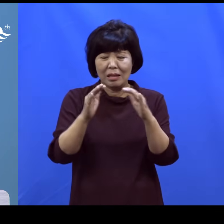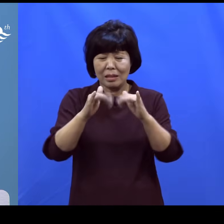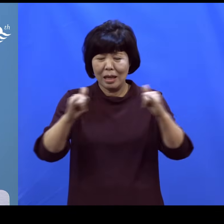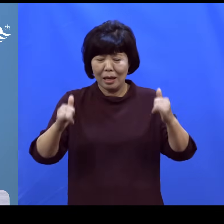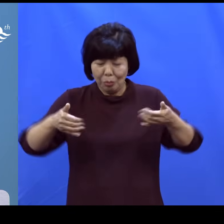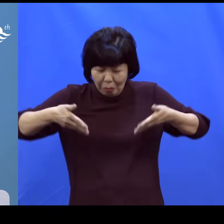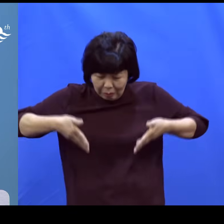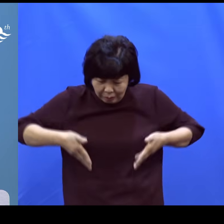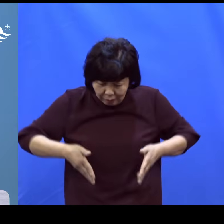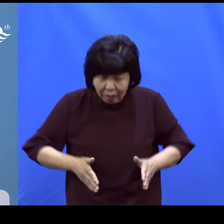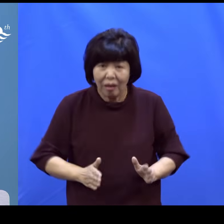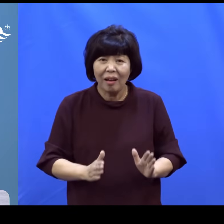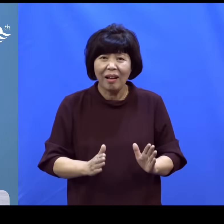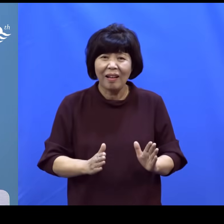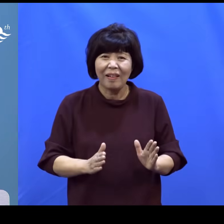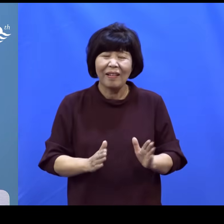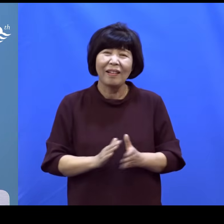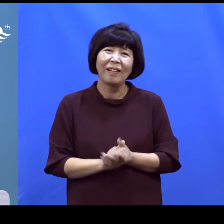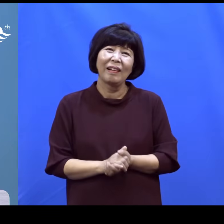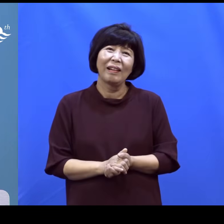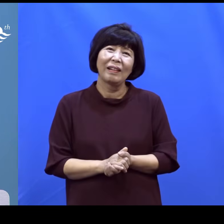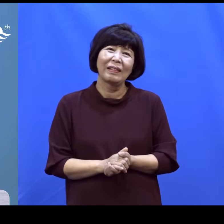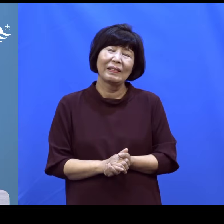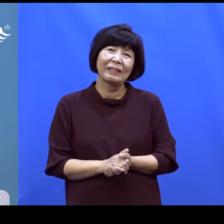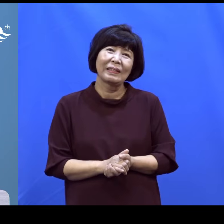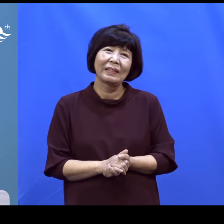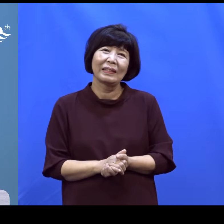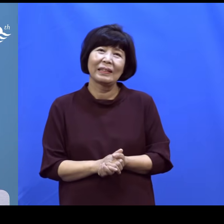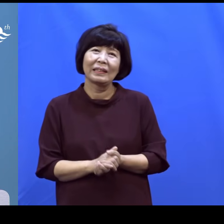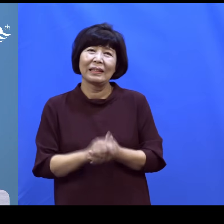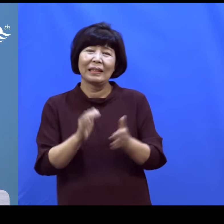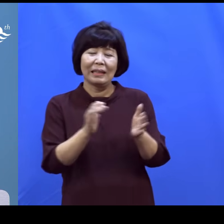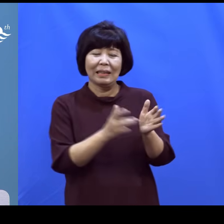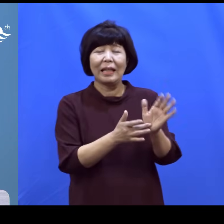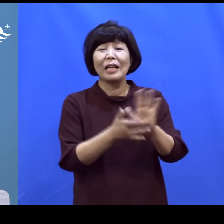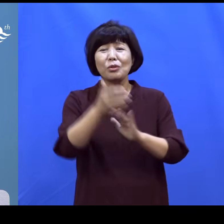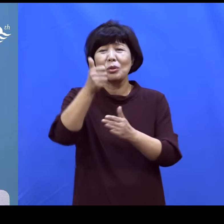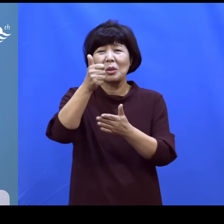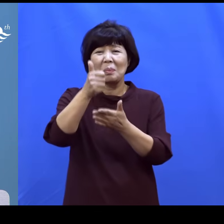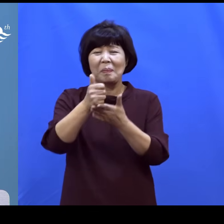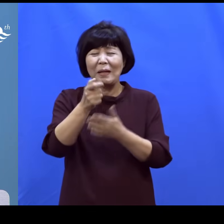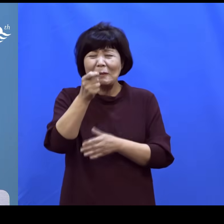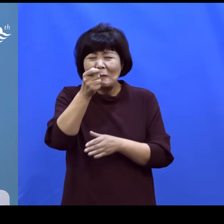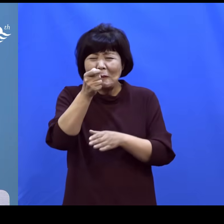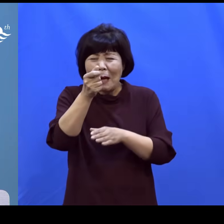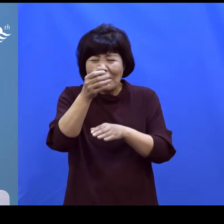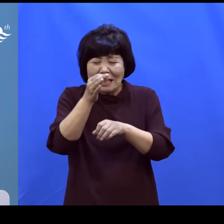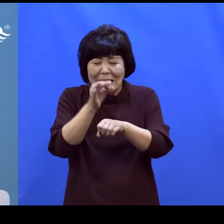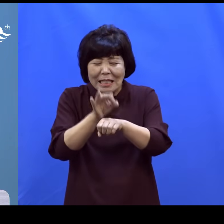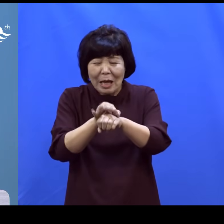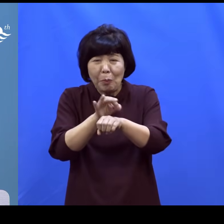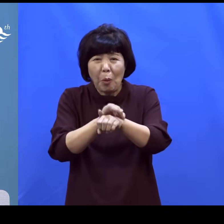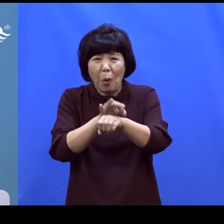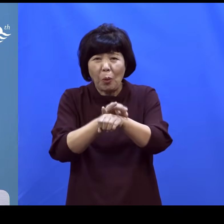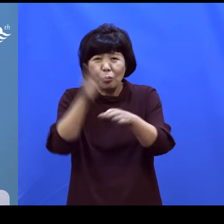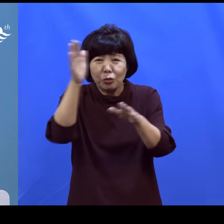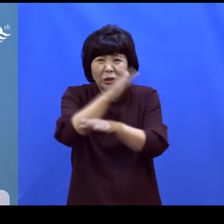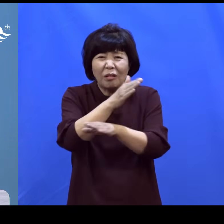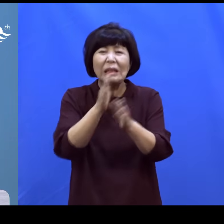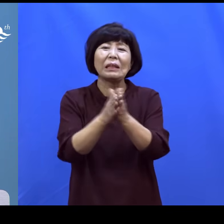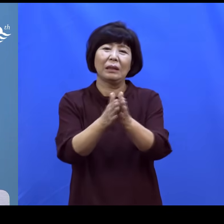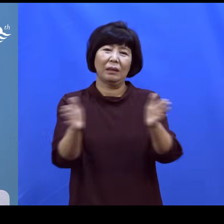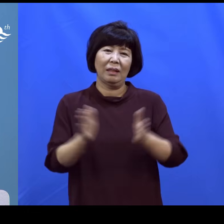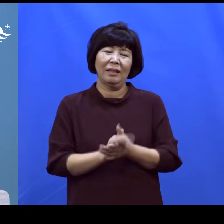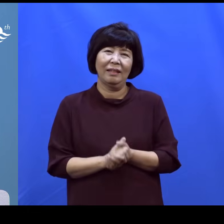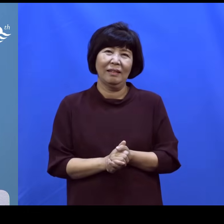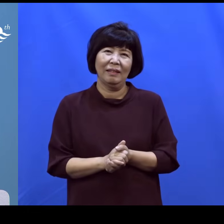그죠? 아주 작은 세포로부터 예수님이 출발하신 거잖아요. 인간이 되셨다는데 인간이 그냥 인간으로 나타나신